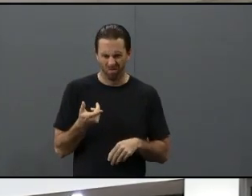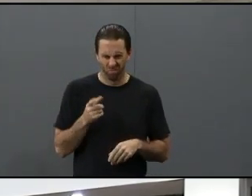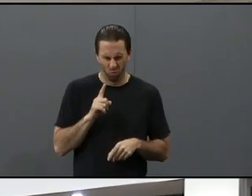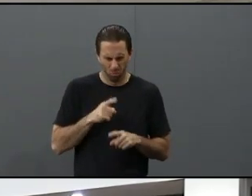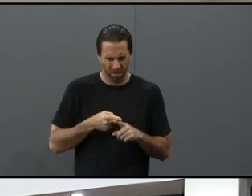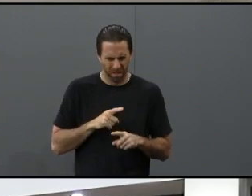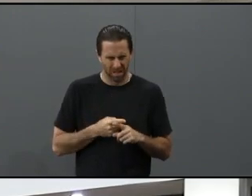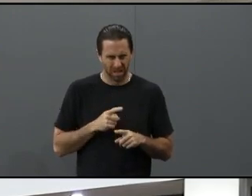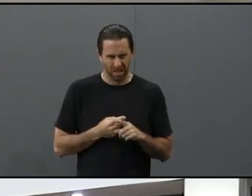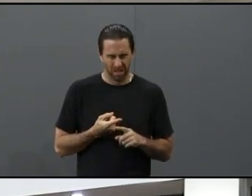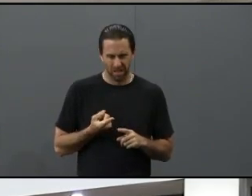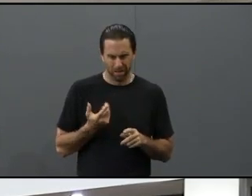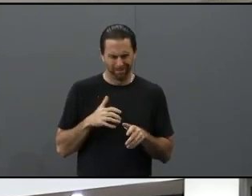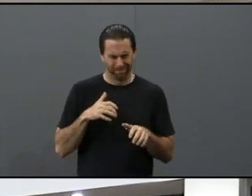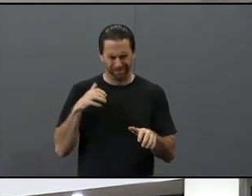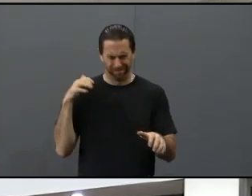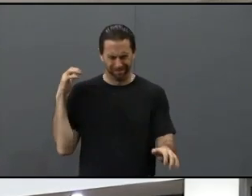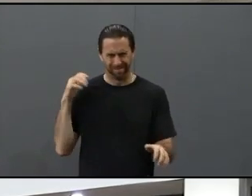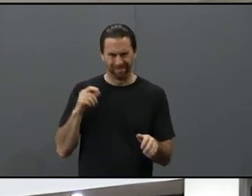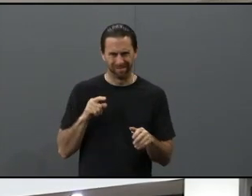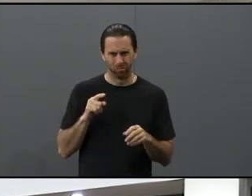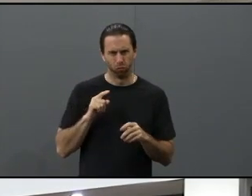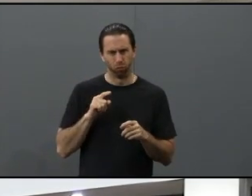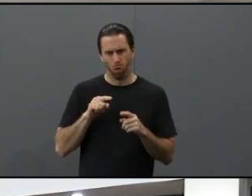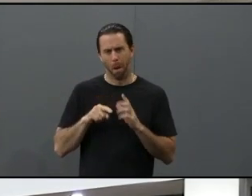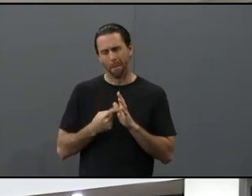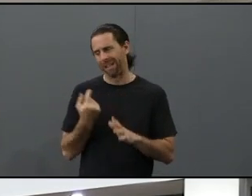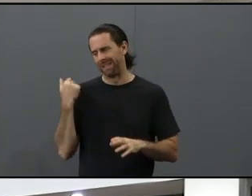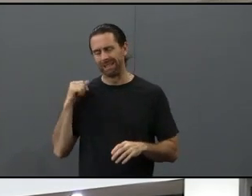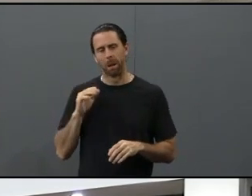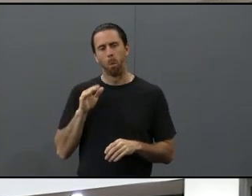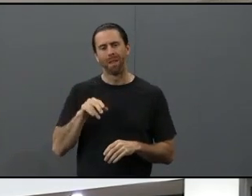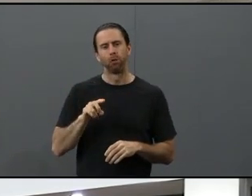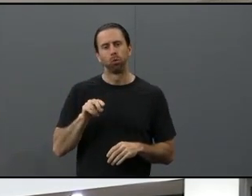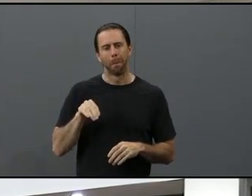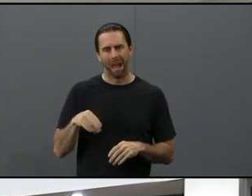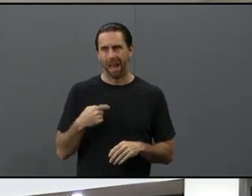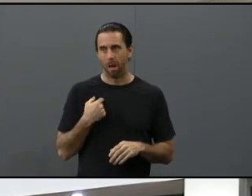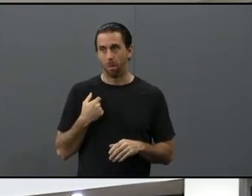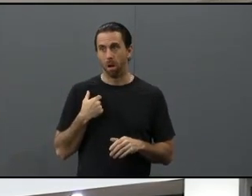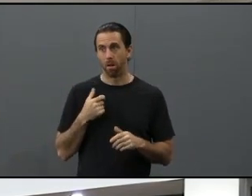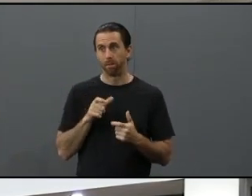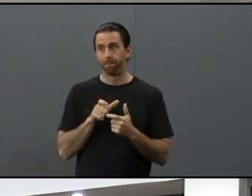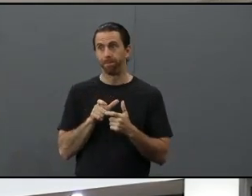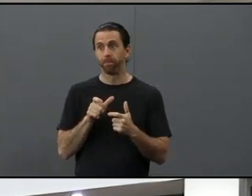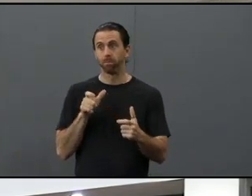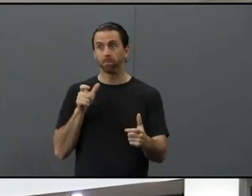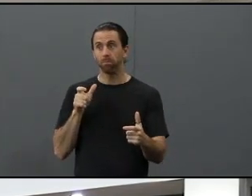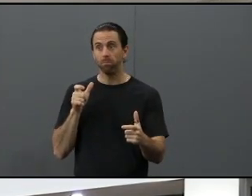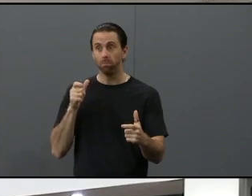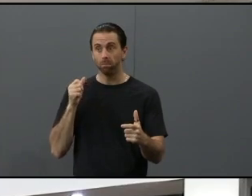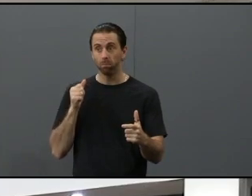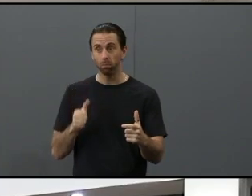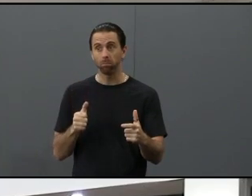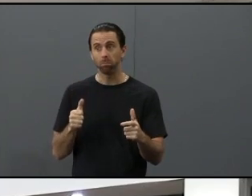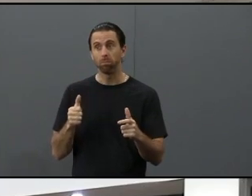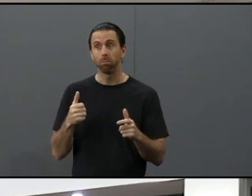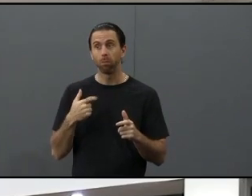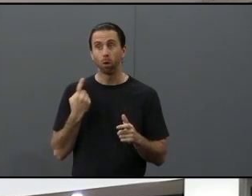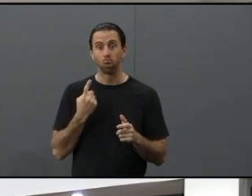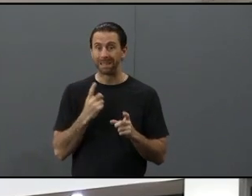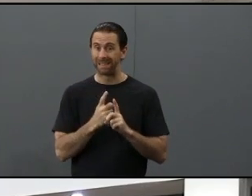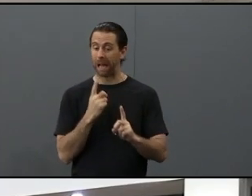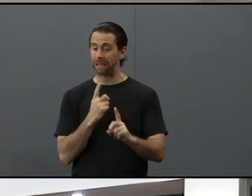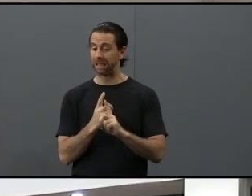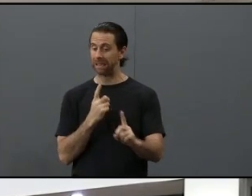environ c'est congestionné à partir de monté du Mai ouais mais moi je roule avec une distance où deux camions peuvent entrer avant de moi puis je reste toujours à